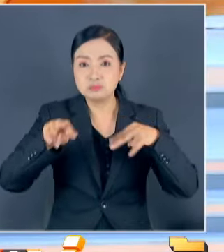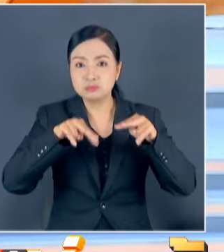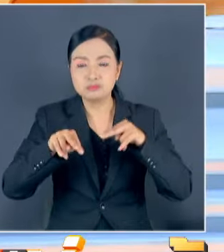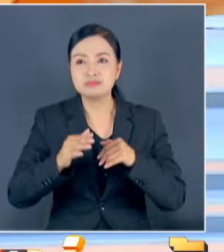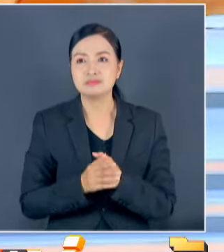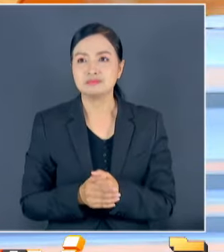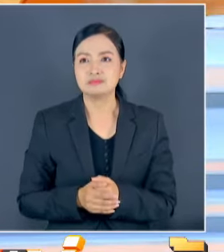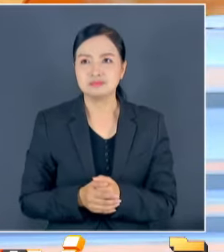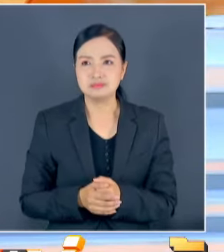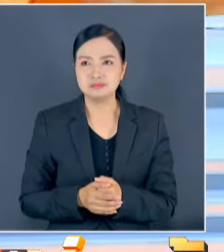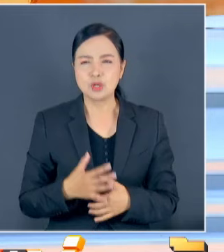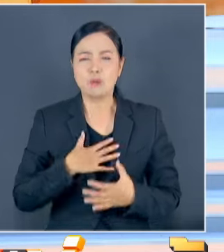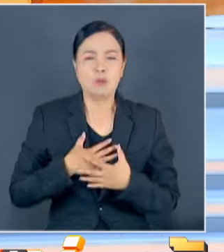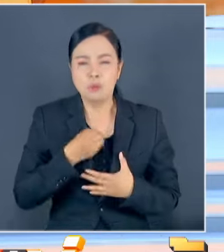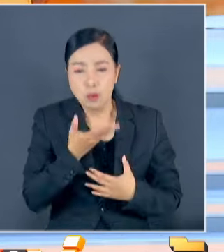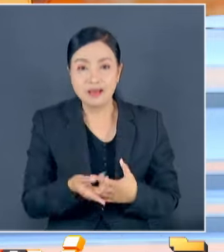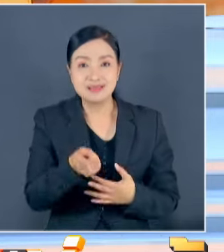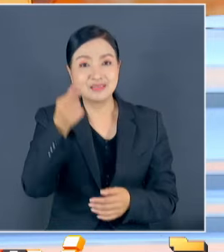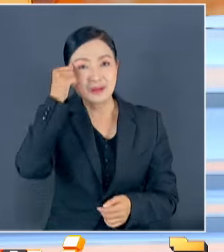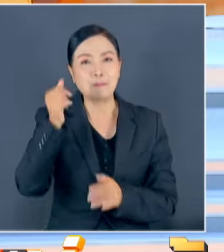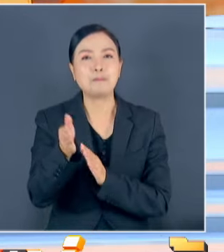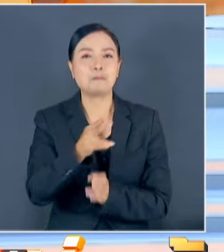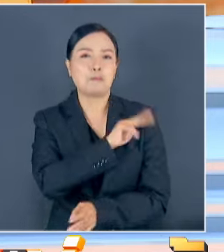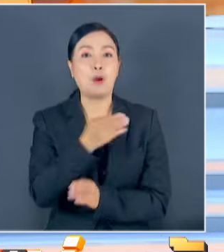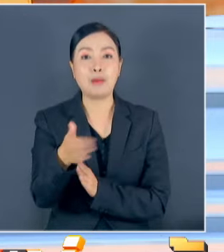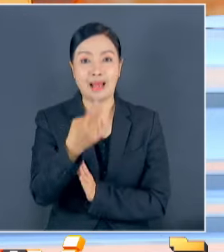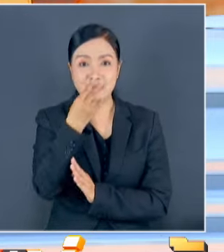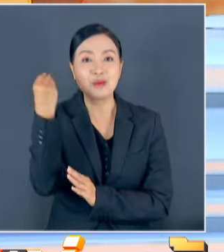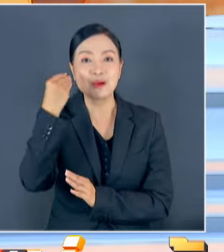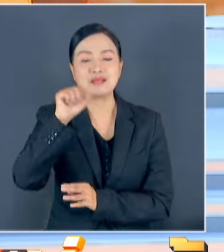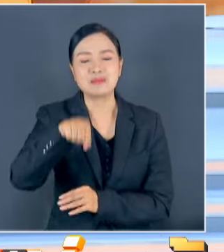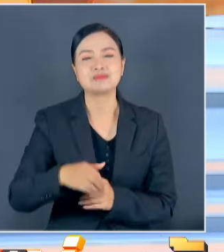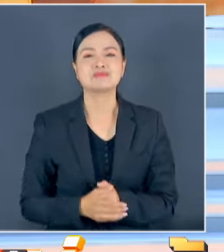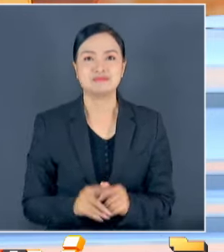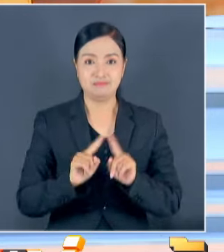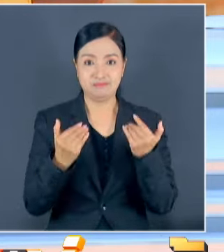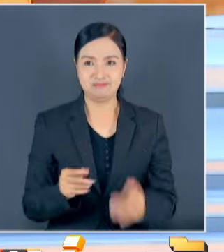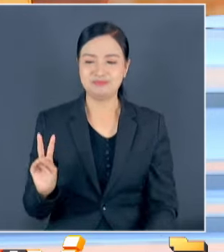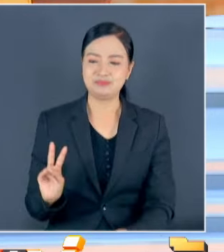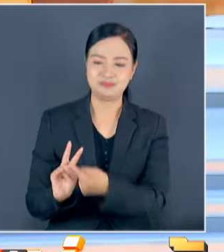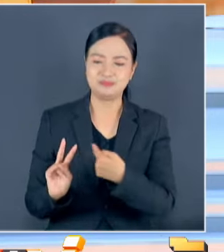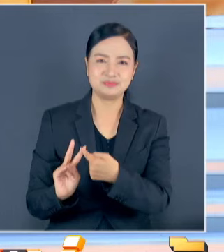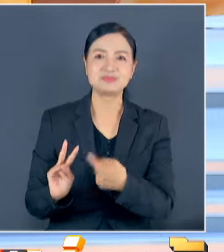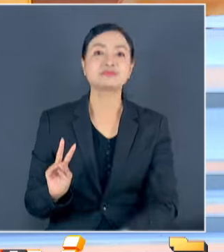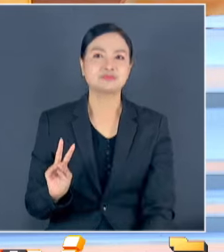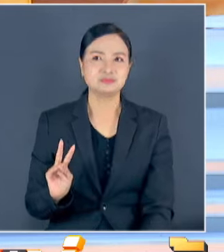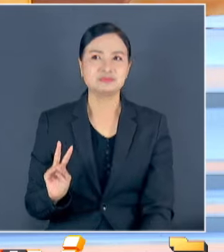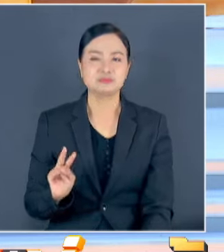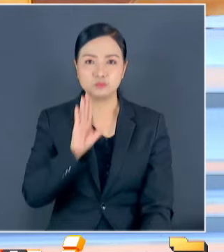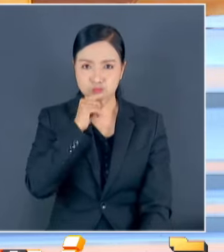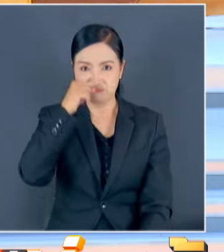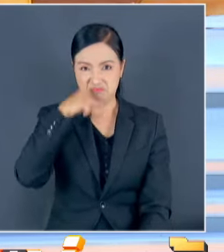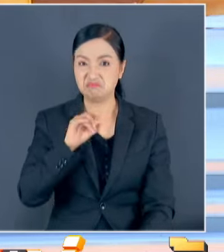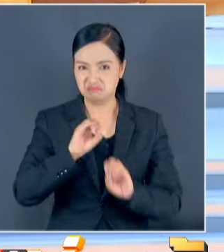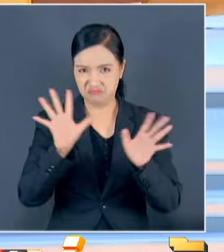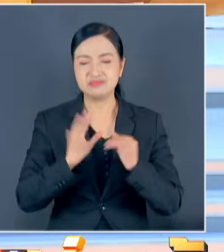คุ้นเคยแต่ท่านนี้ฮะ หมอปลาฮะปกติจะเจอหมอปลาแต่ว่าอันเนี้ยคุณอี้ฟ้อยจินโอ้โหนี่พูดไทยชัดม